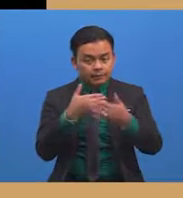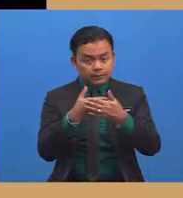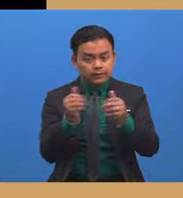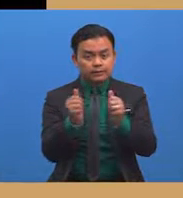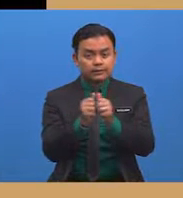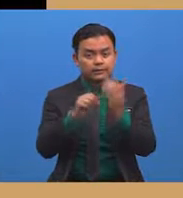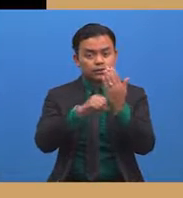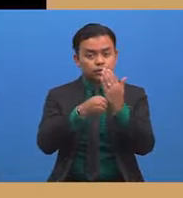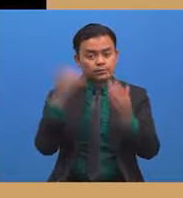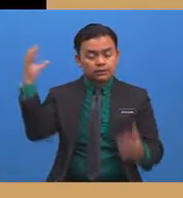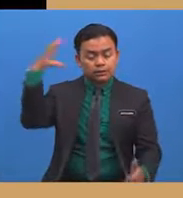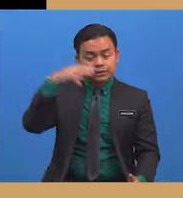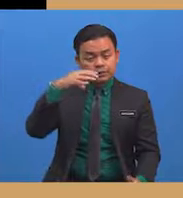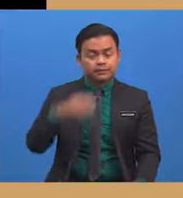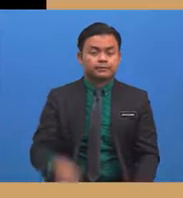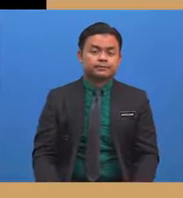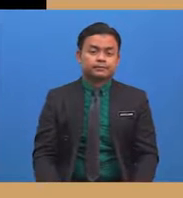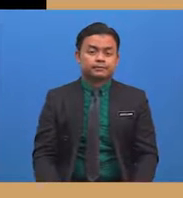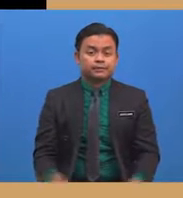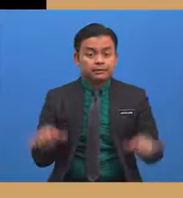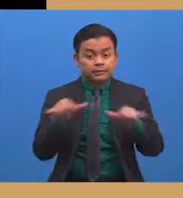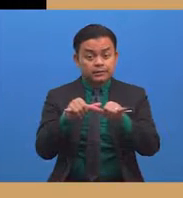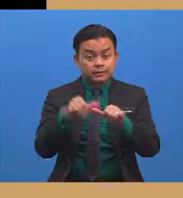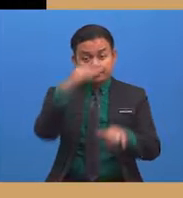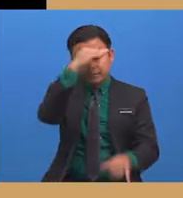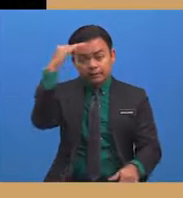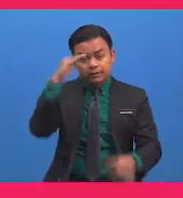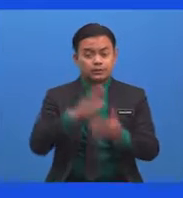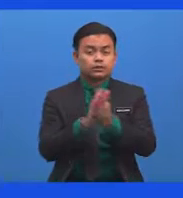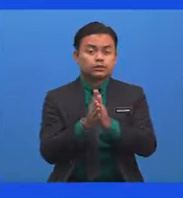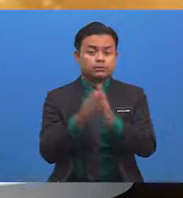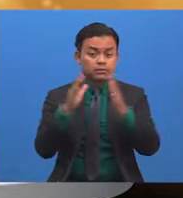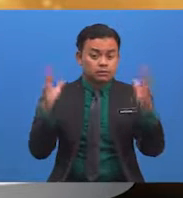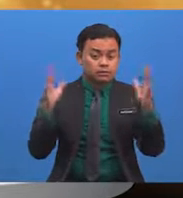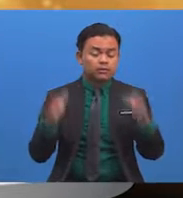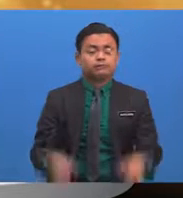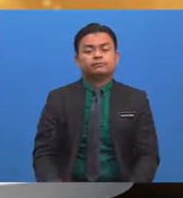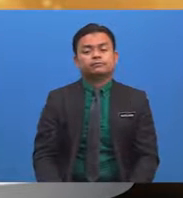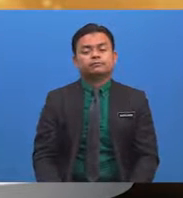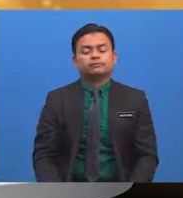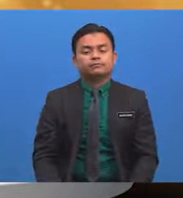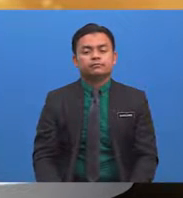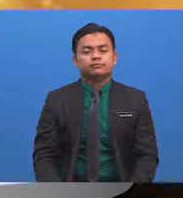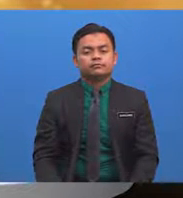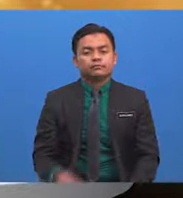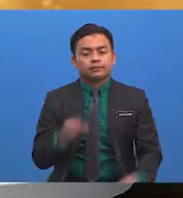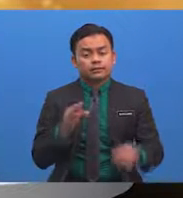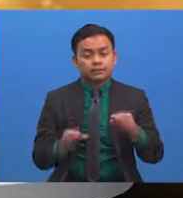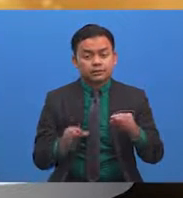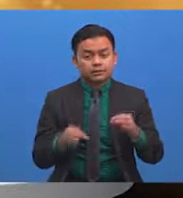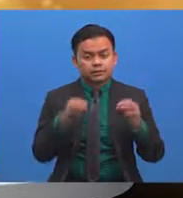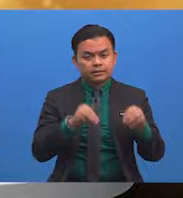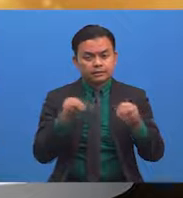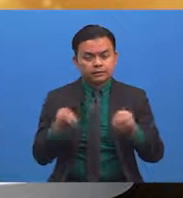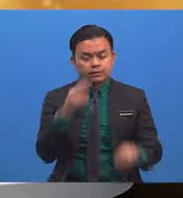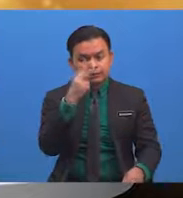mark menjauhi skrin, saiz bayang-bayang menjadi besar. Jika murid teliti eksperimen